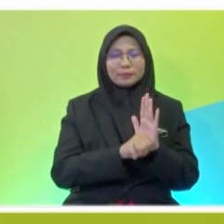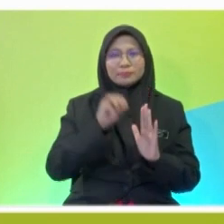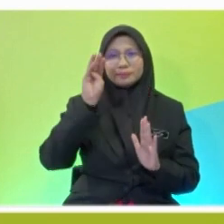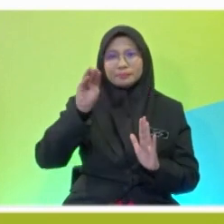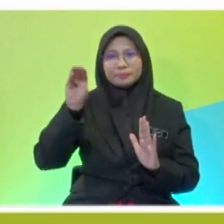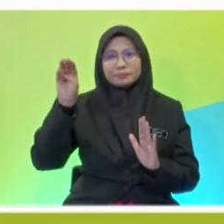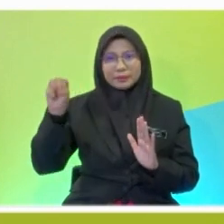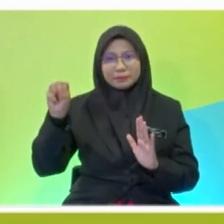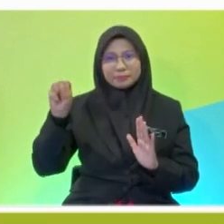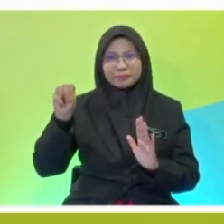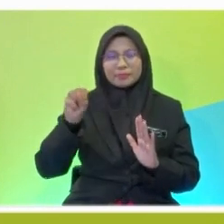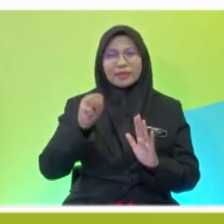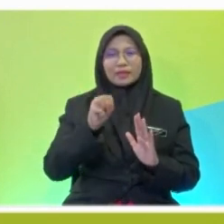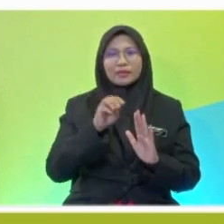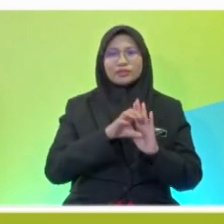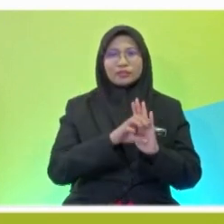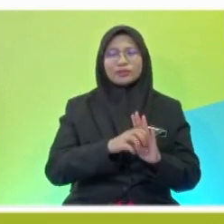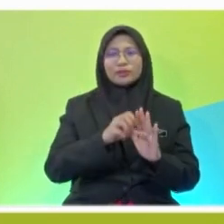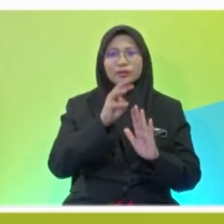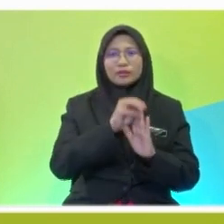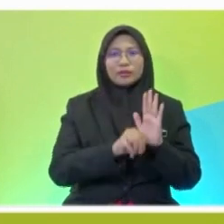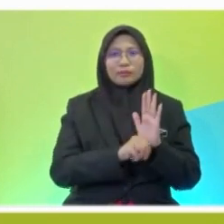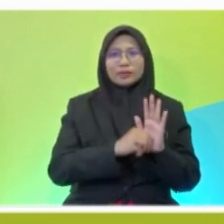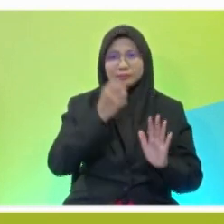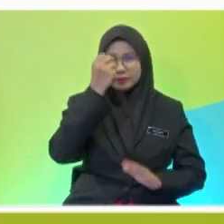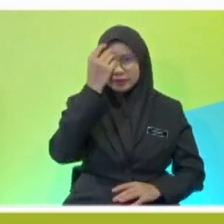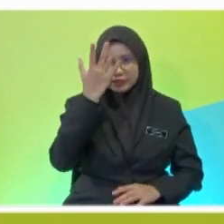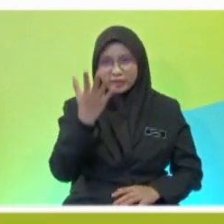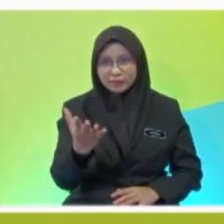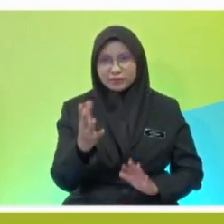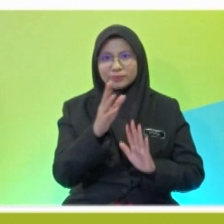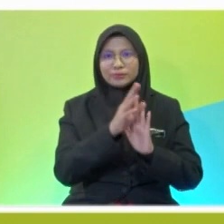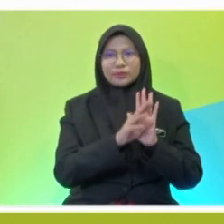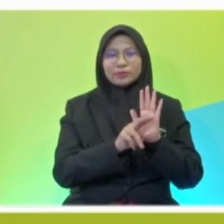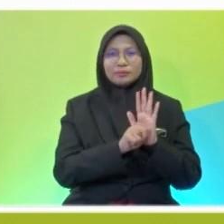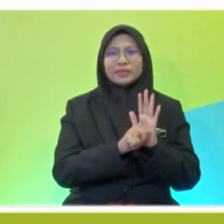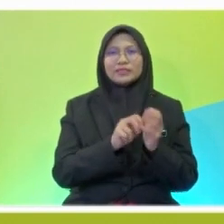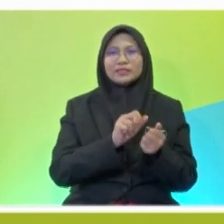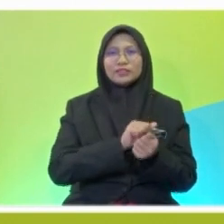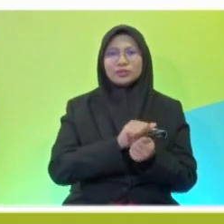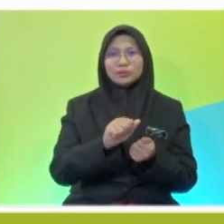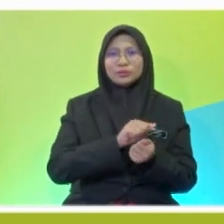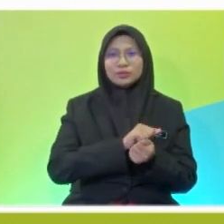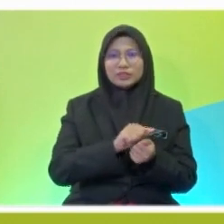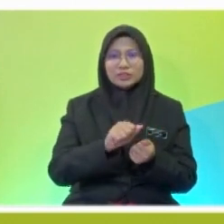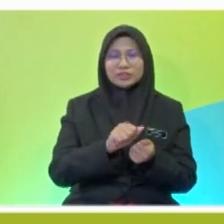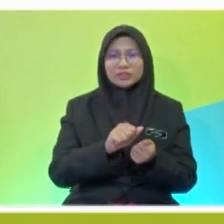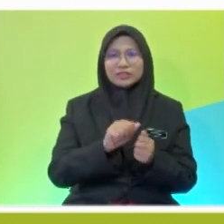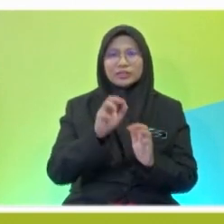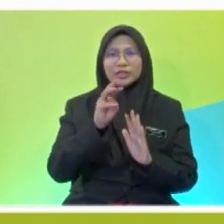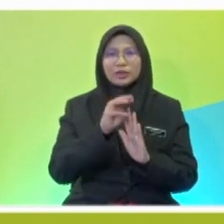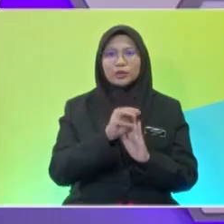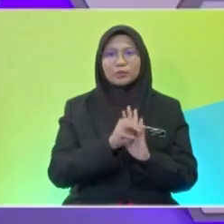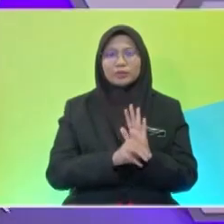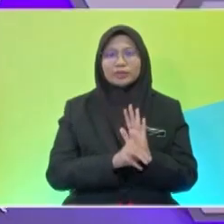membalut mencuci imbuhan-imbuhan yang sesuai bagi menampakkan langkah kerja itu ialah langkah kerja yang dijalankan oleh